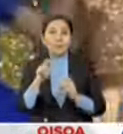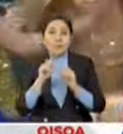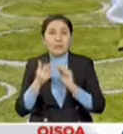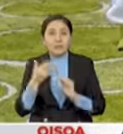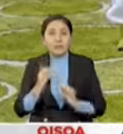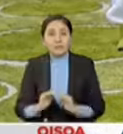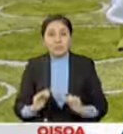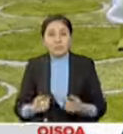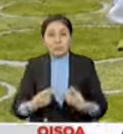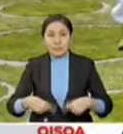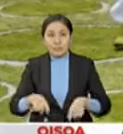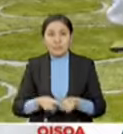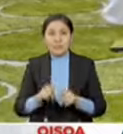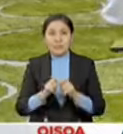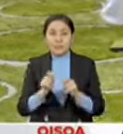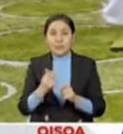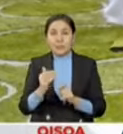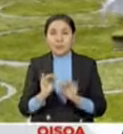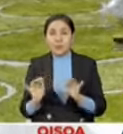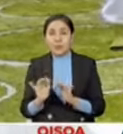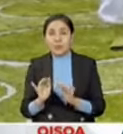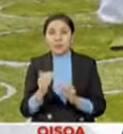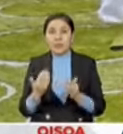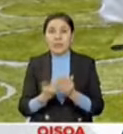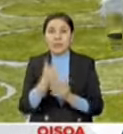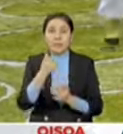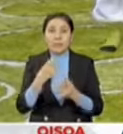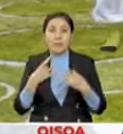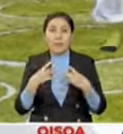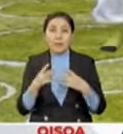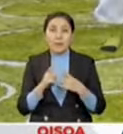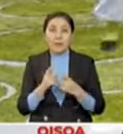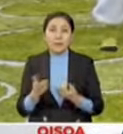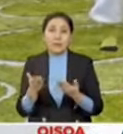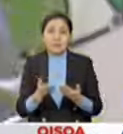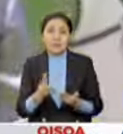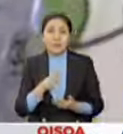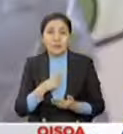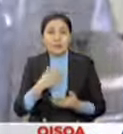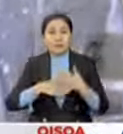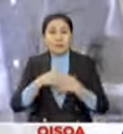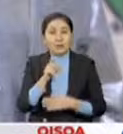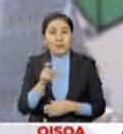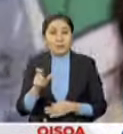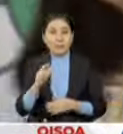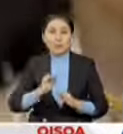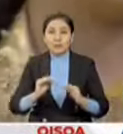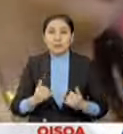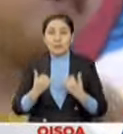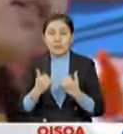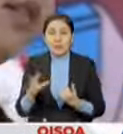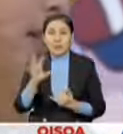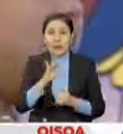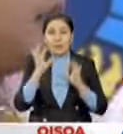ta'lim tashkiloti tarbiyalanuvchilari tomonidan tayyorlangan yangi yil bayram dasturi ham taklif etilganlarni xushnud qildi. Bolajonlar tomonidan